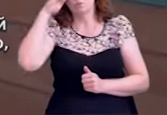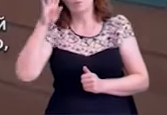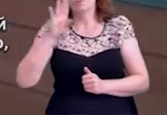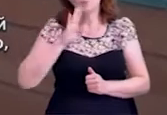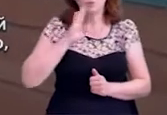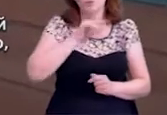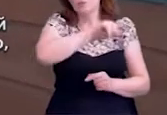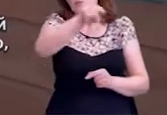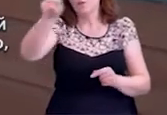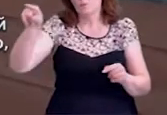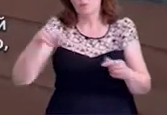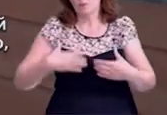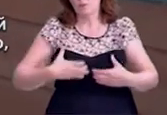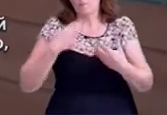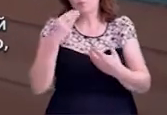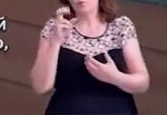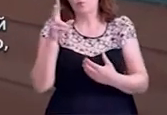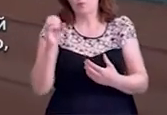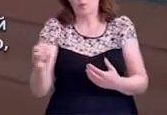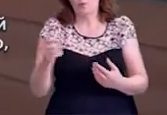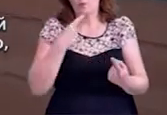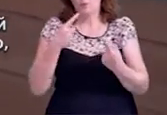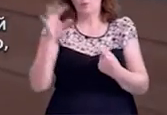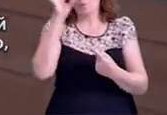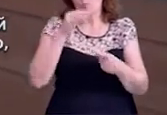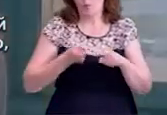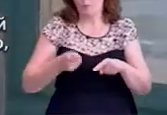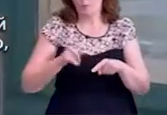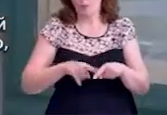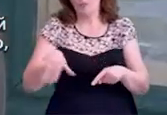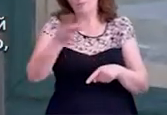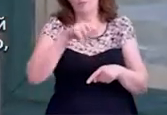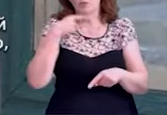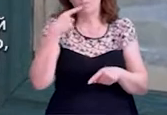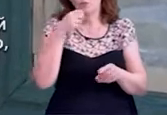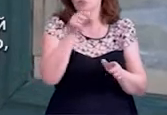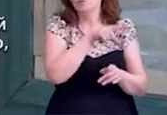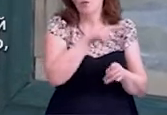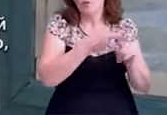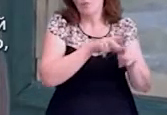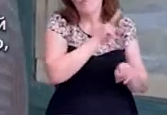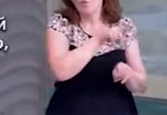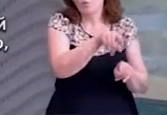у мужа на роботі, всі, везде тільки розговори об этом. Всі говорять, що вбити мало його.